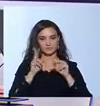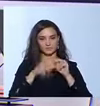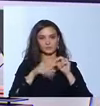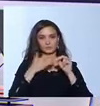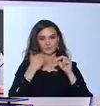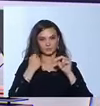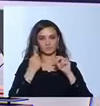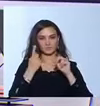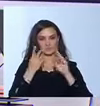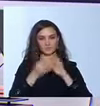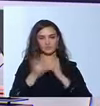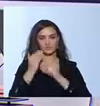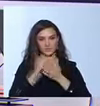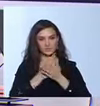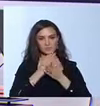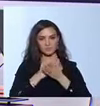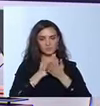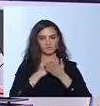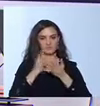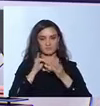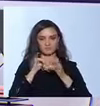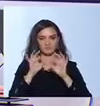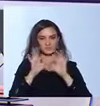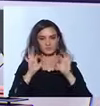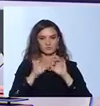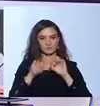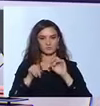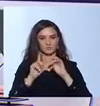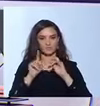პირველად შედეგები არსებობს, მაგრამ ვერ ვისაუბრებთ რაღაც